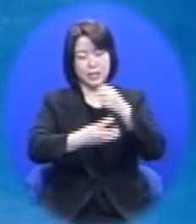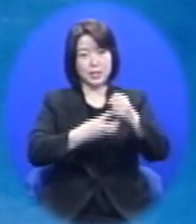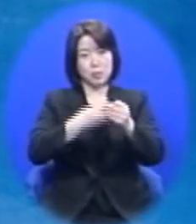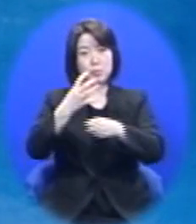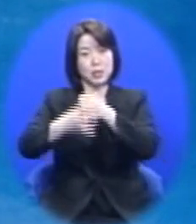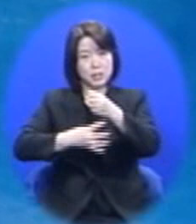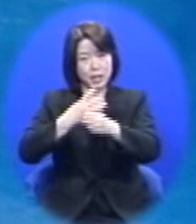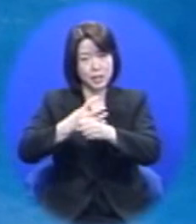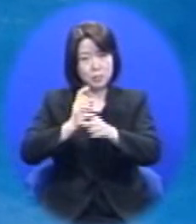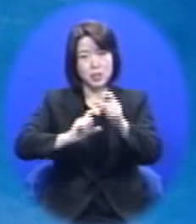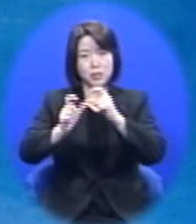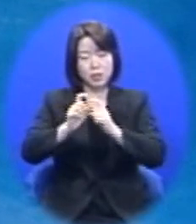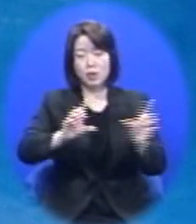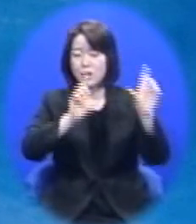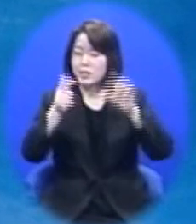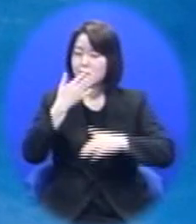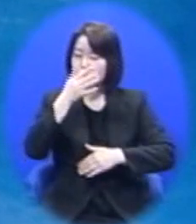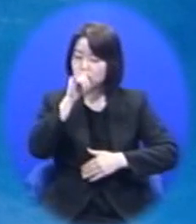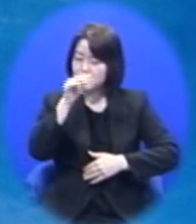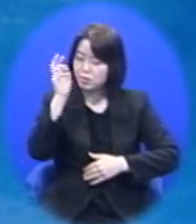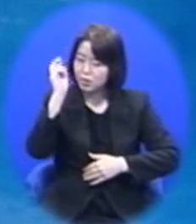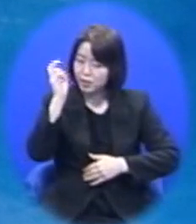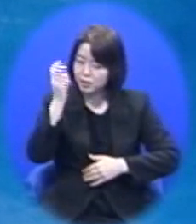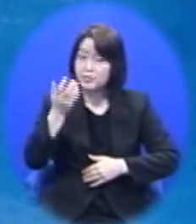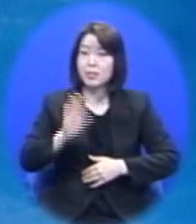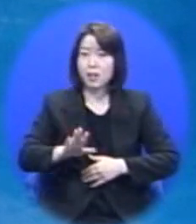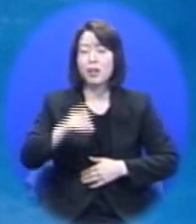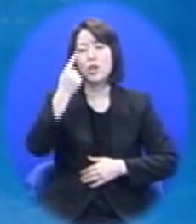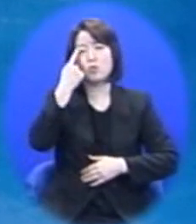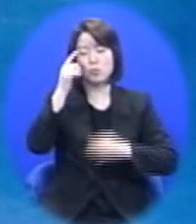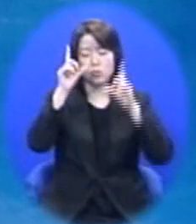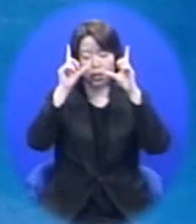같아. 그눈 한번 깜빡하면